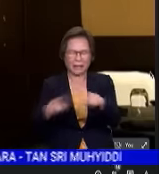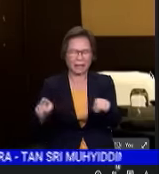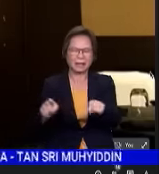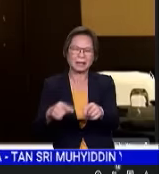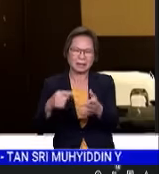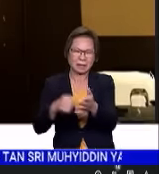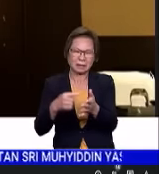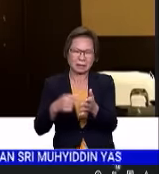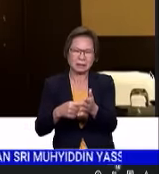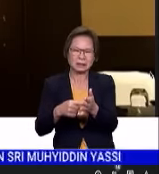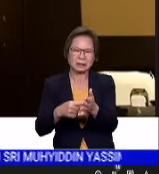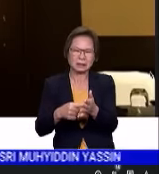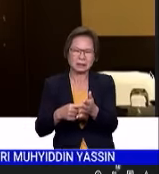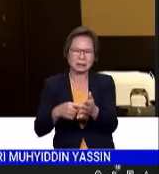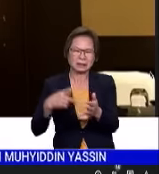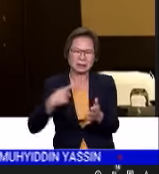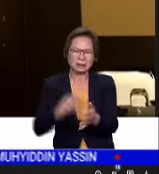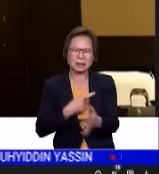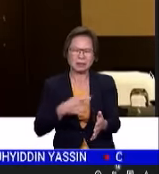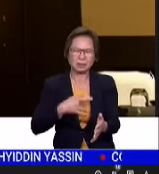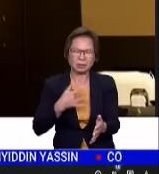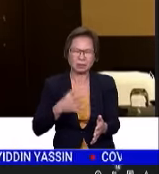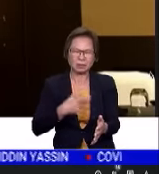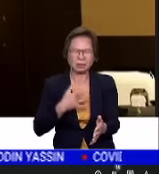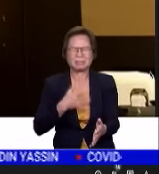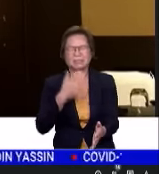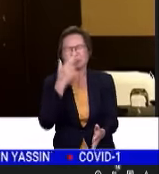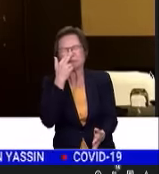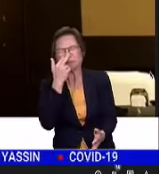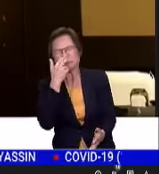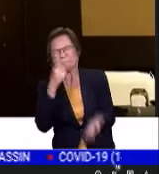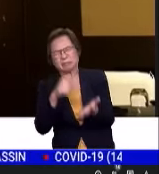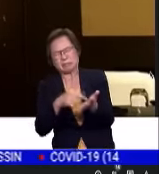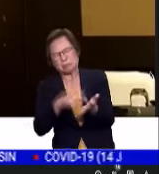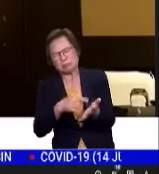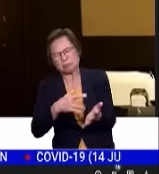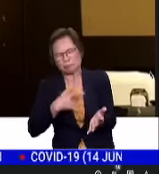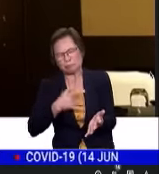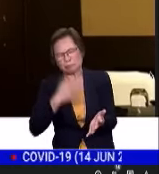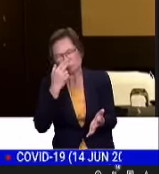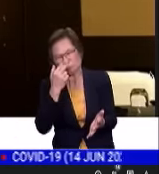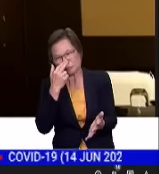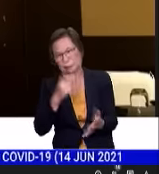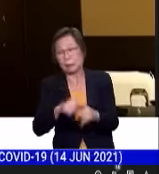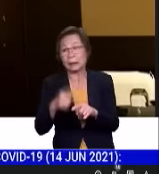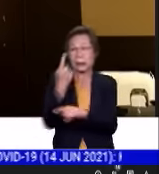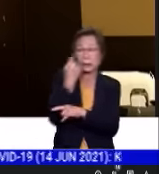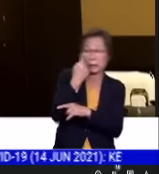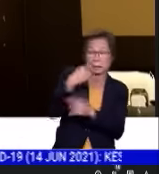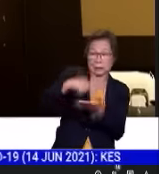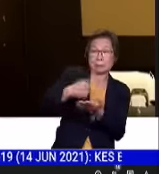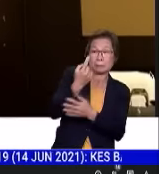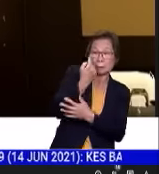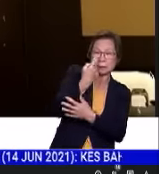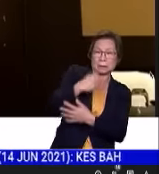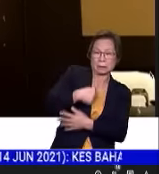kadang-kadang certain situasi kita akan rasa sedikit kekok, tapi certain kebelakangan ni saya pun dah